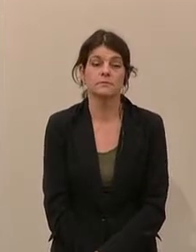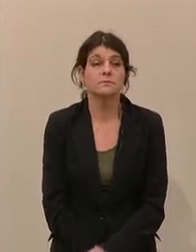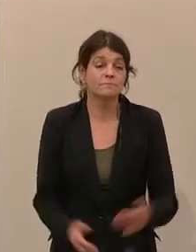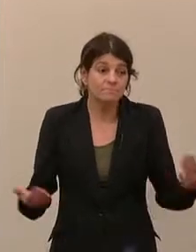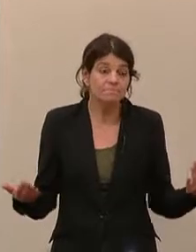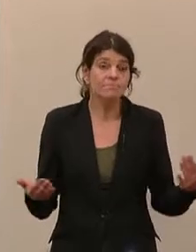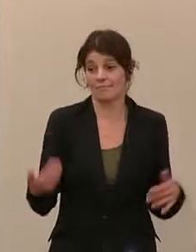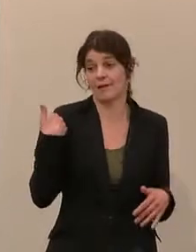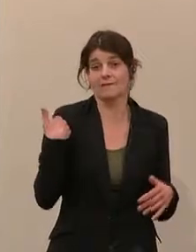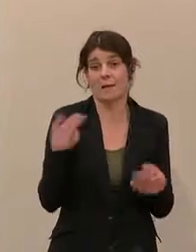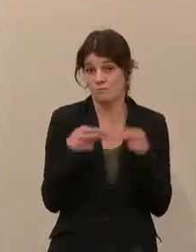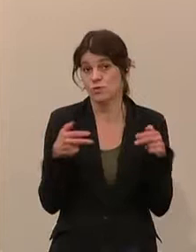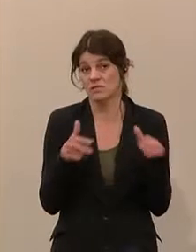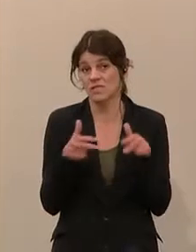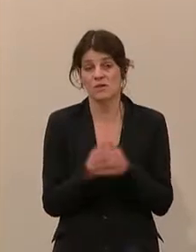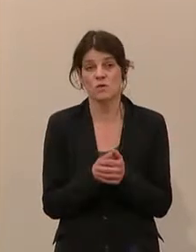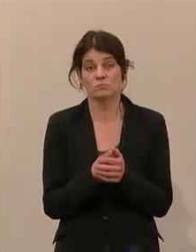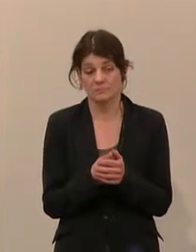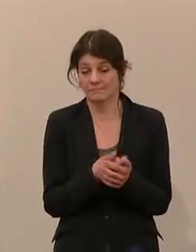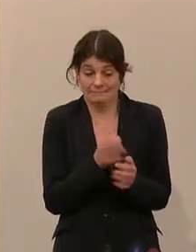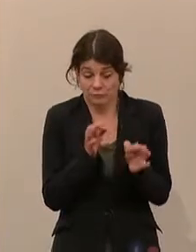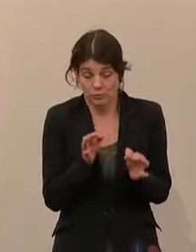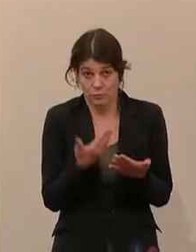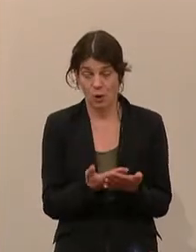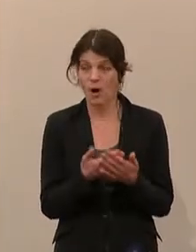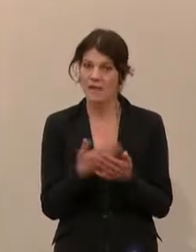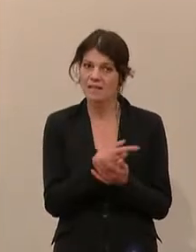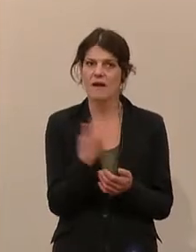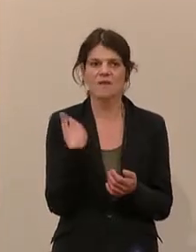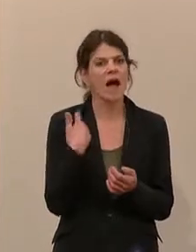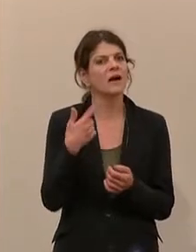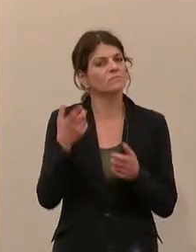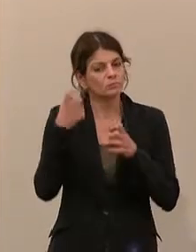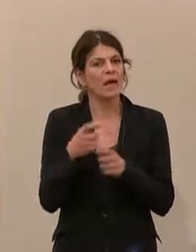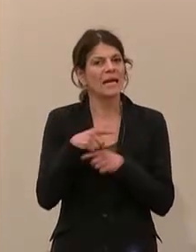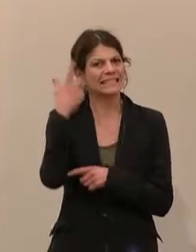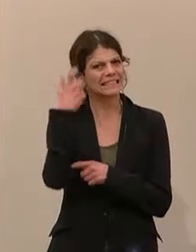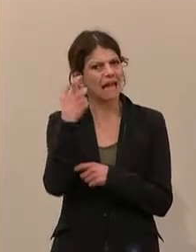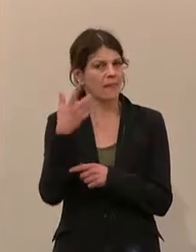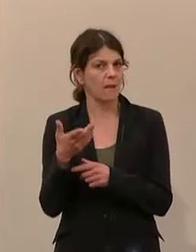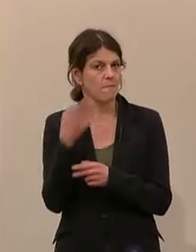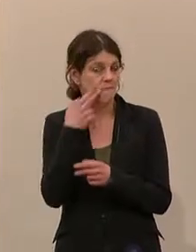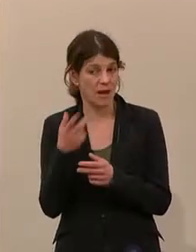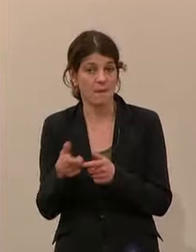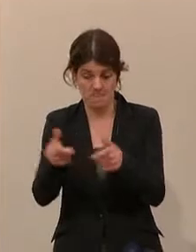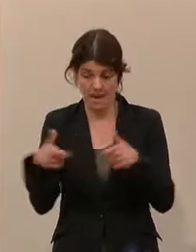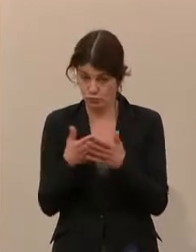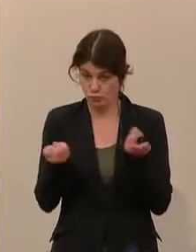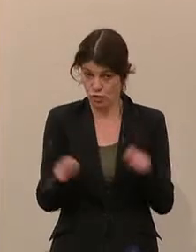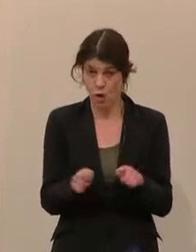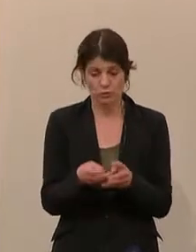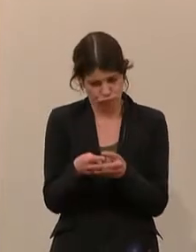Die letzte Bundesregierung hat aus gutem Grunde und genau deshalb ein Start-up-Paket beschlossen, das sehr, sehr umfangreich und breit auch